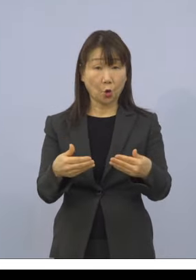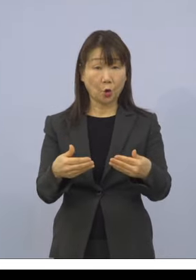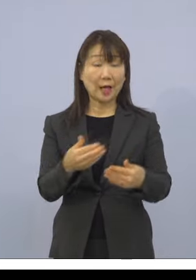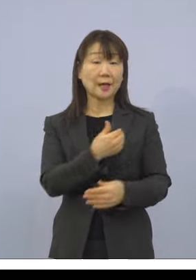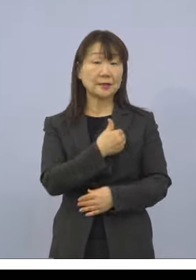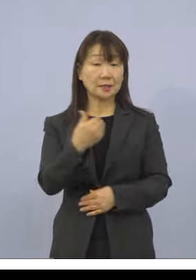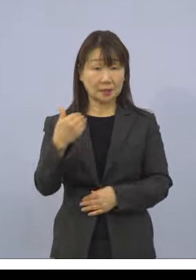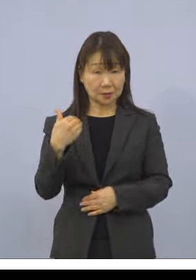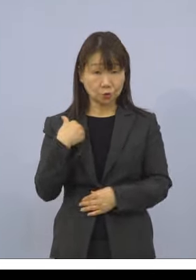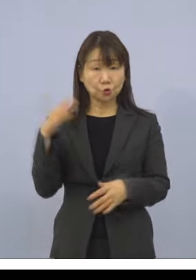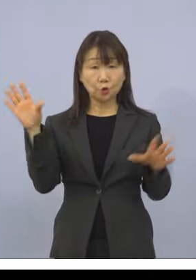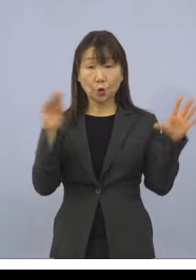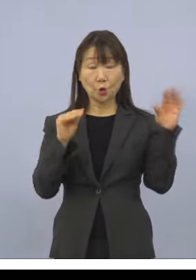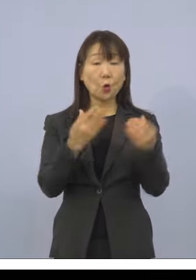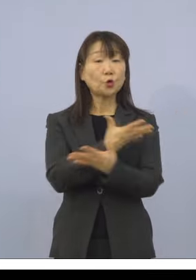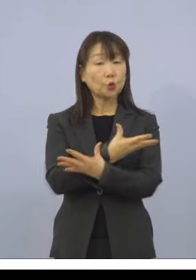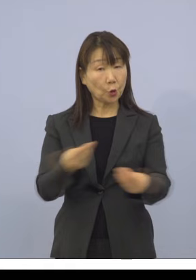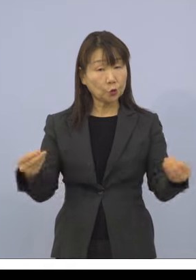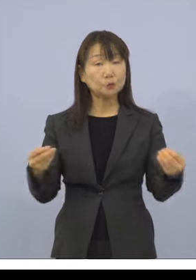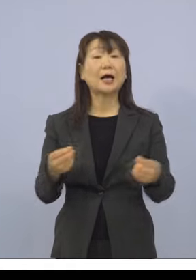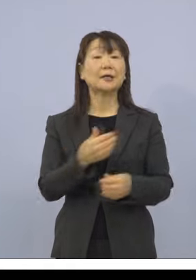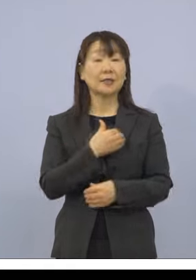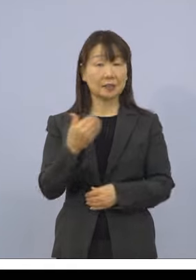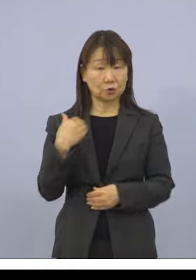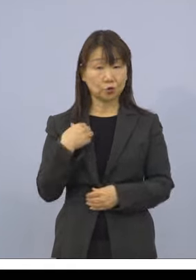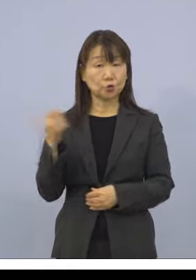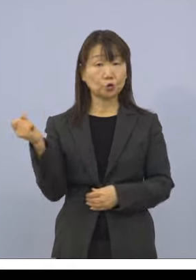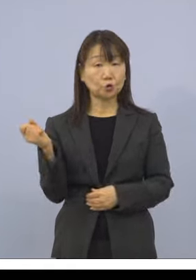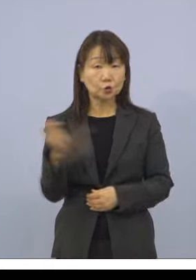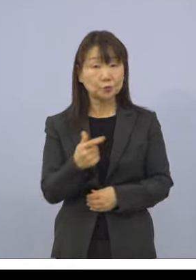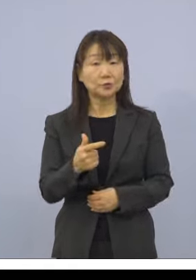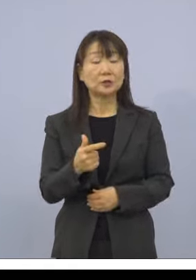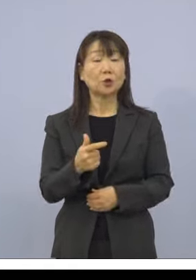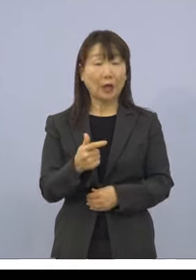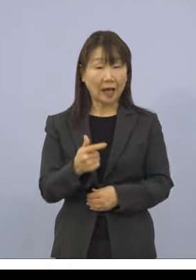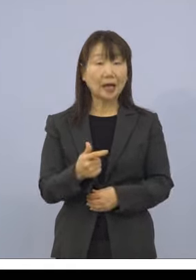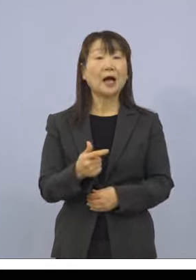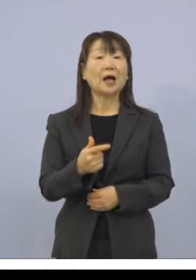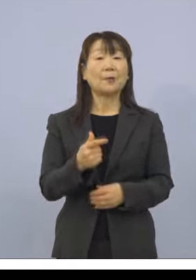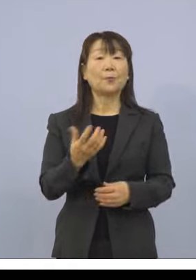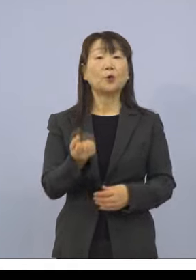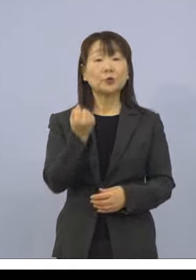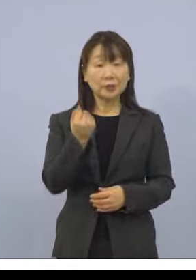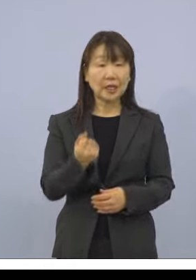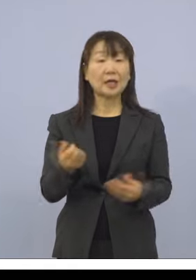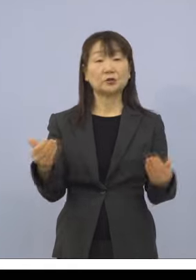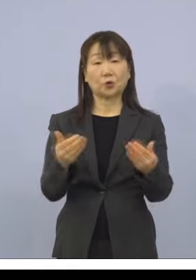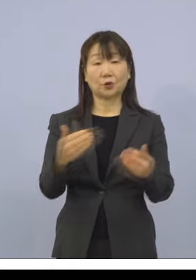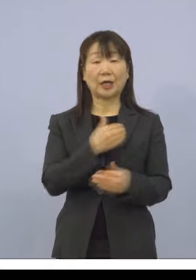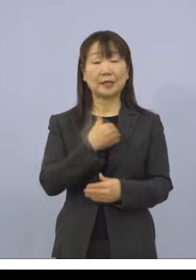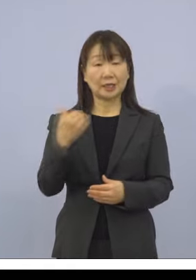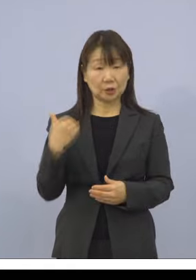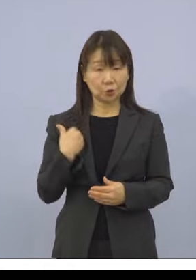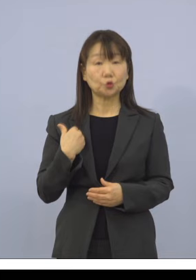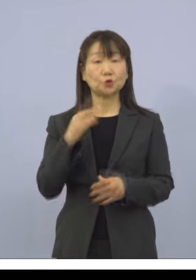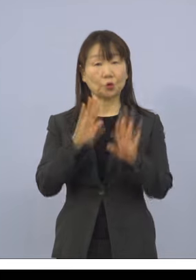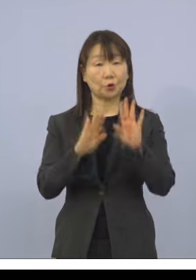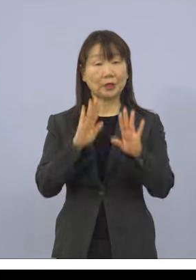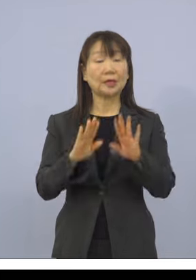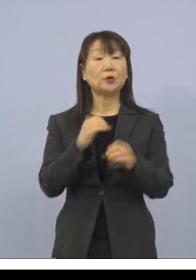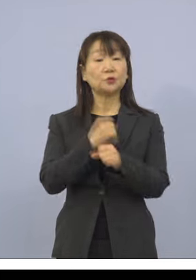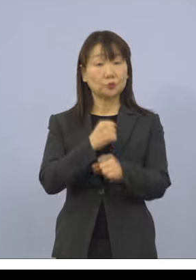る、情報共有ができる、そしてスピード感を持って仕事ができる、まあ、こういった体制にして、ま